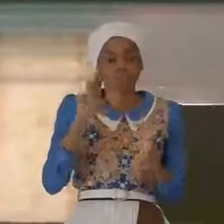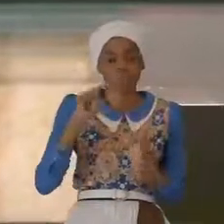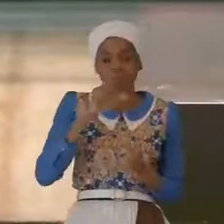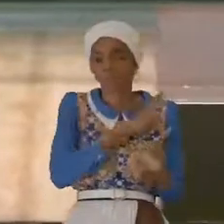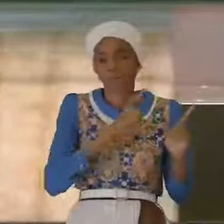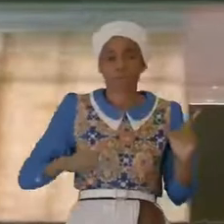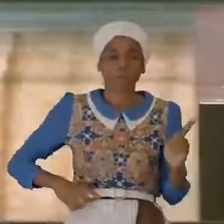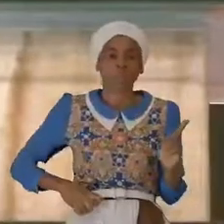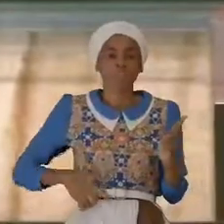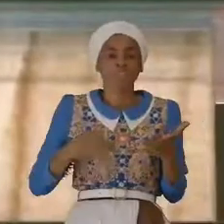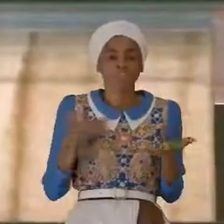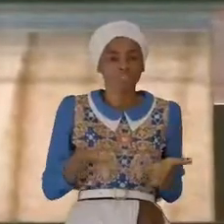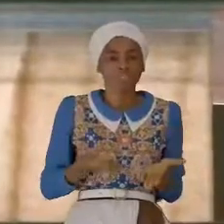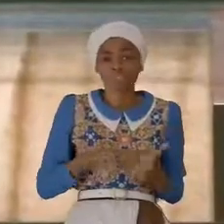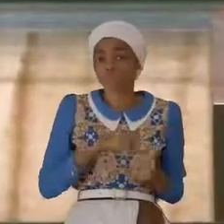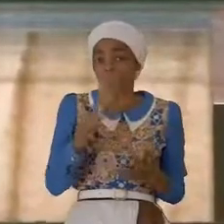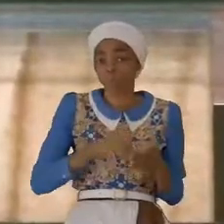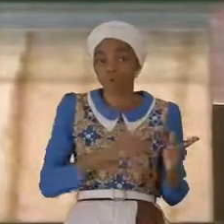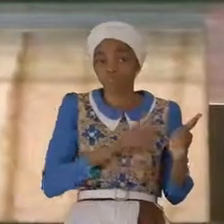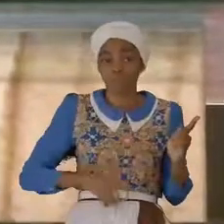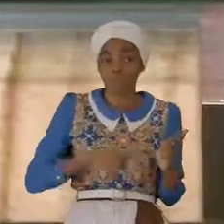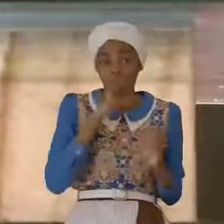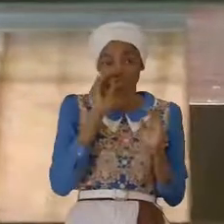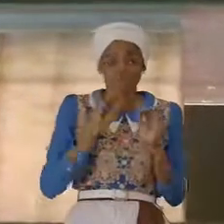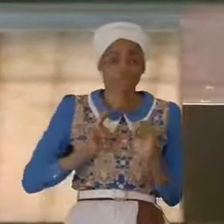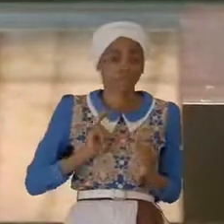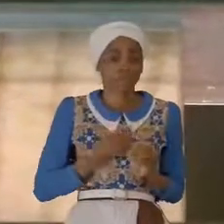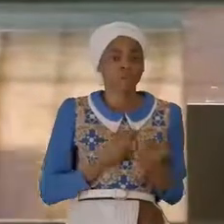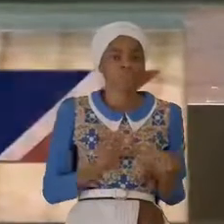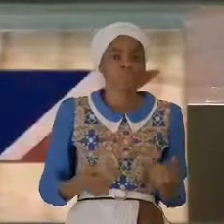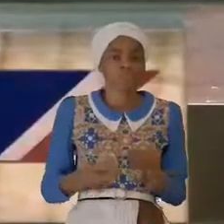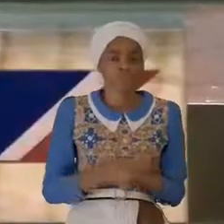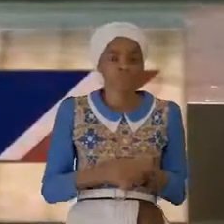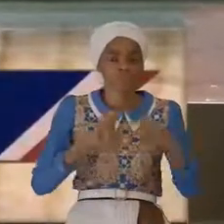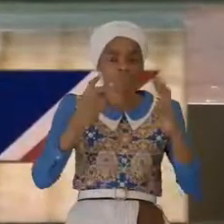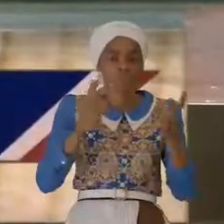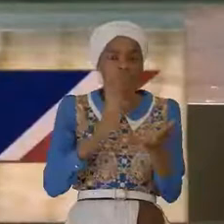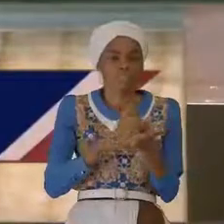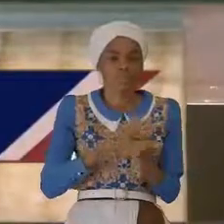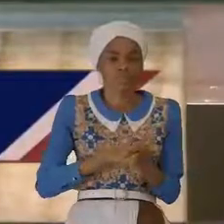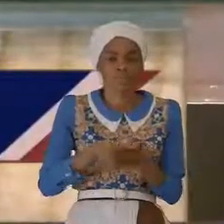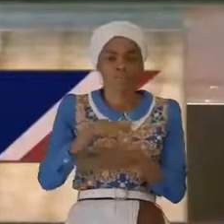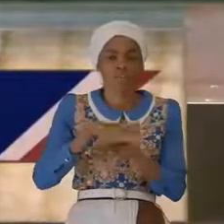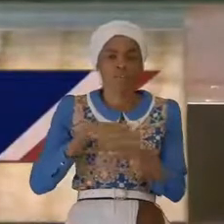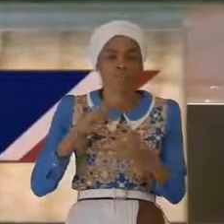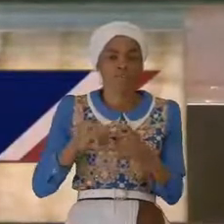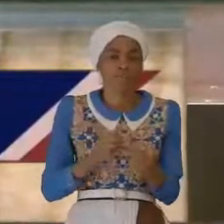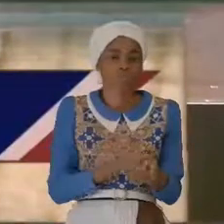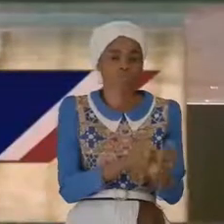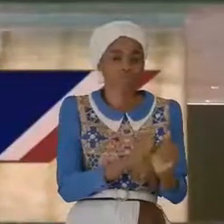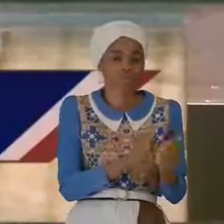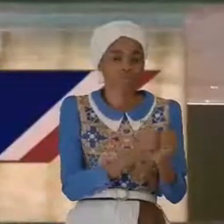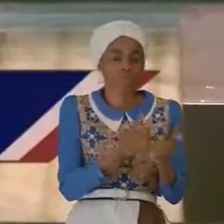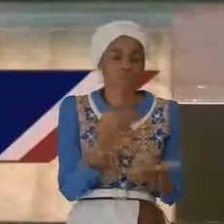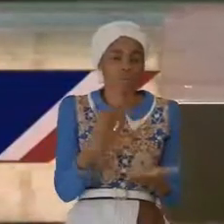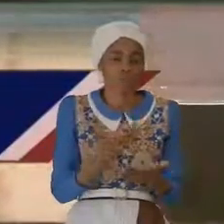le sommet de ce que le Seigneur nous enseigne ce jour. Nous avons le titre qui est l'appel divin à bien